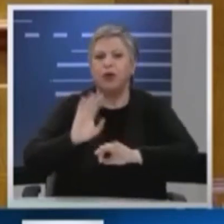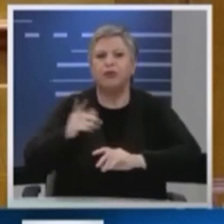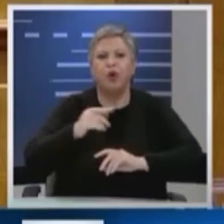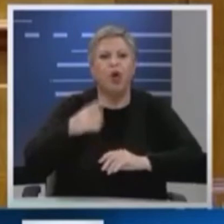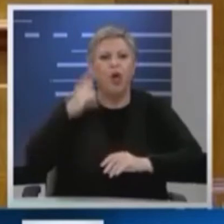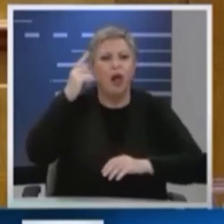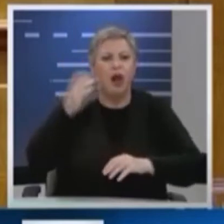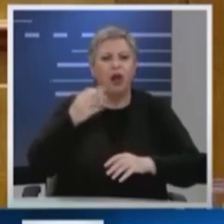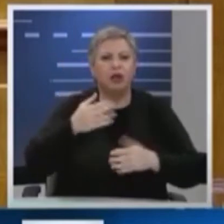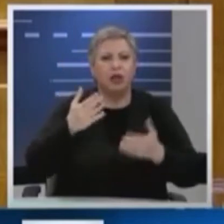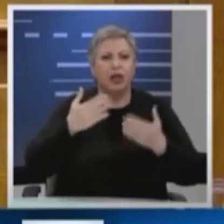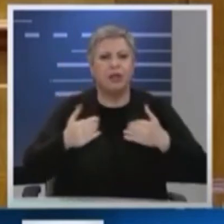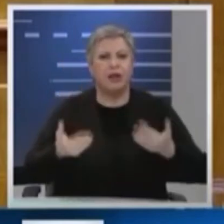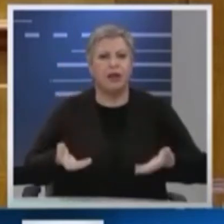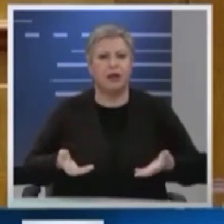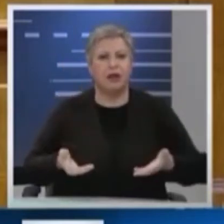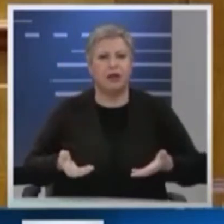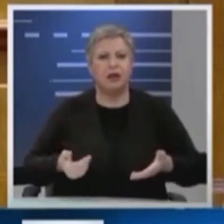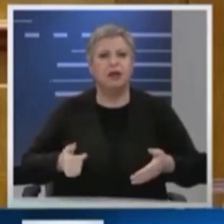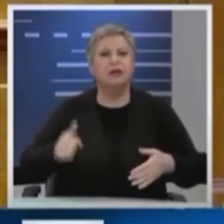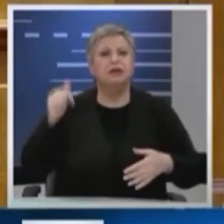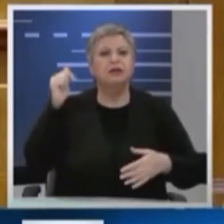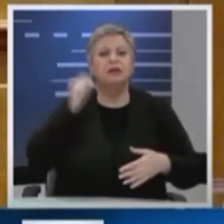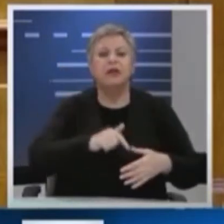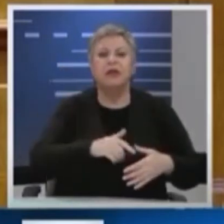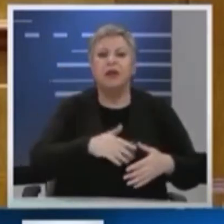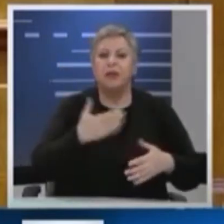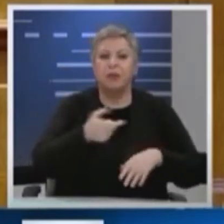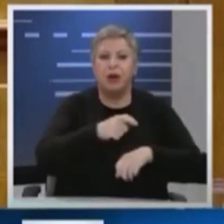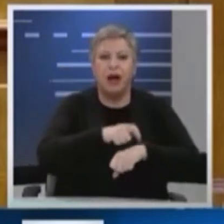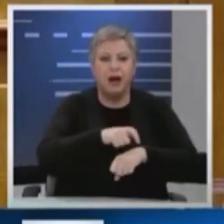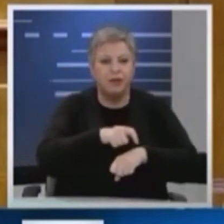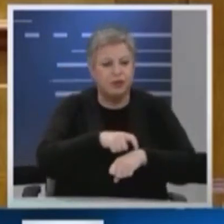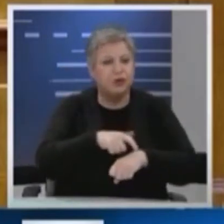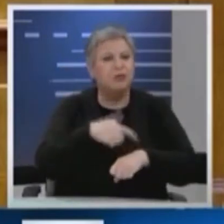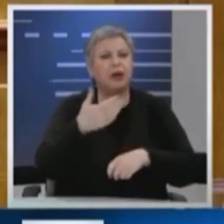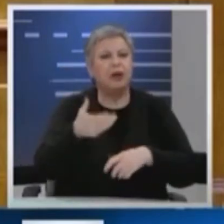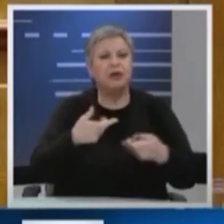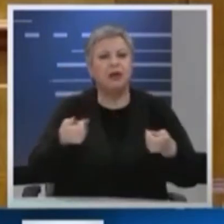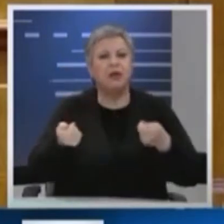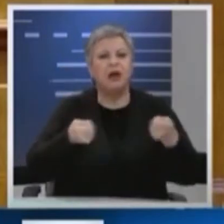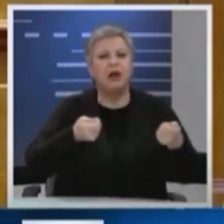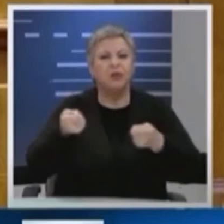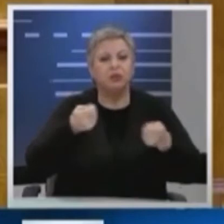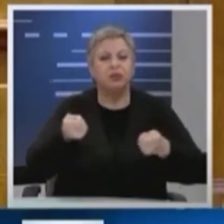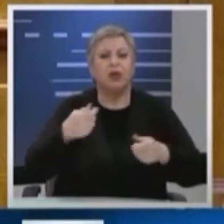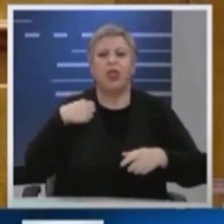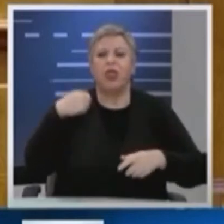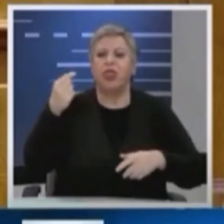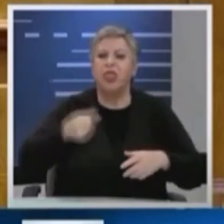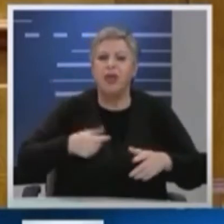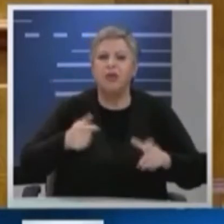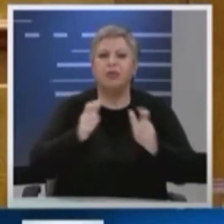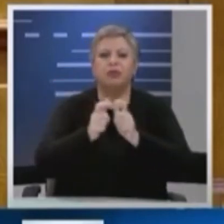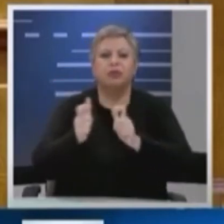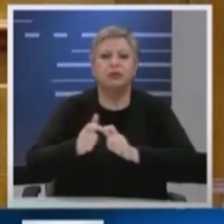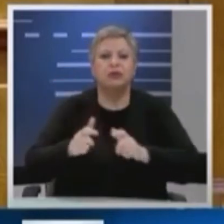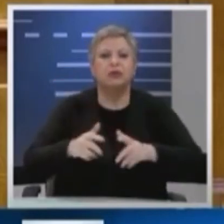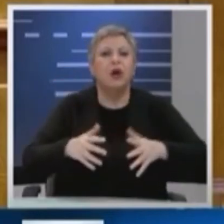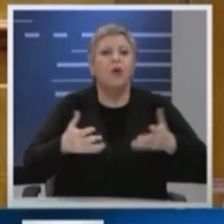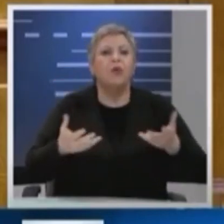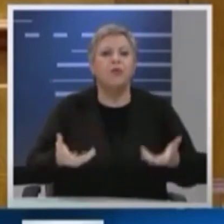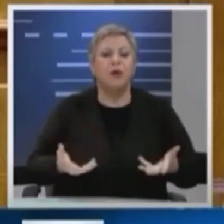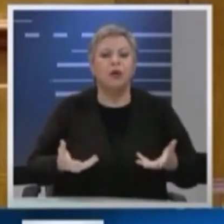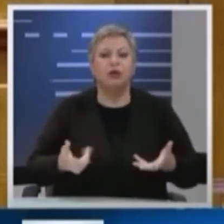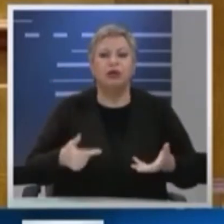μιλάμε? Με την πυραμίδα του δημοκρατικού προγραμματισμού αποδυναμωμένη, την αυτοδιοίκηση χωρίς εφόδια, πόρους και